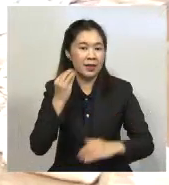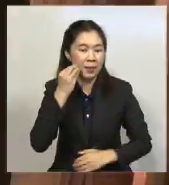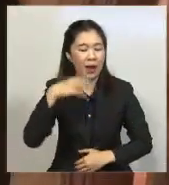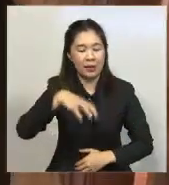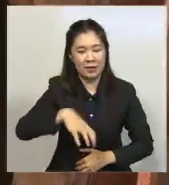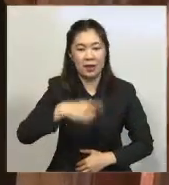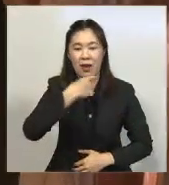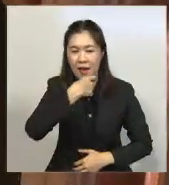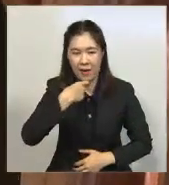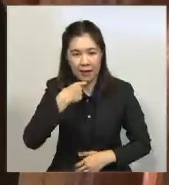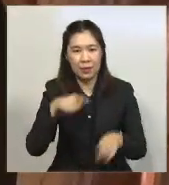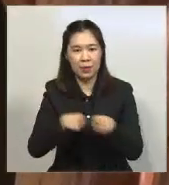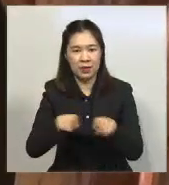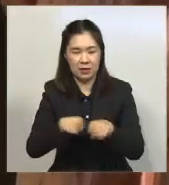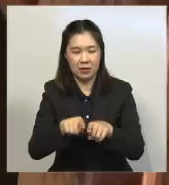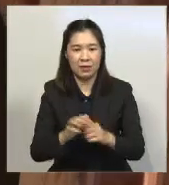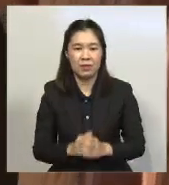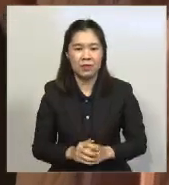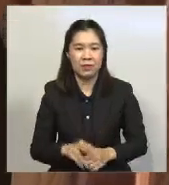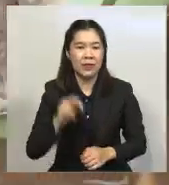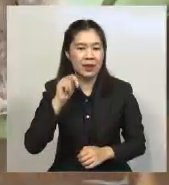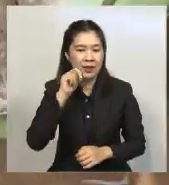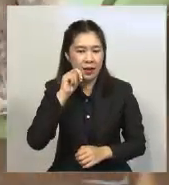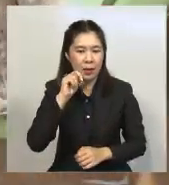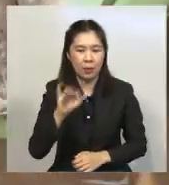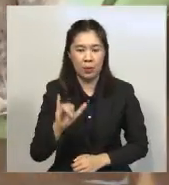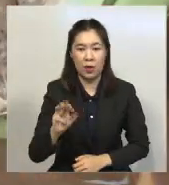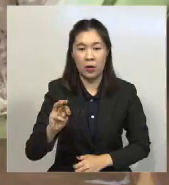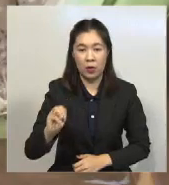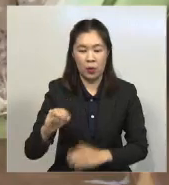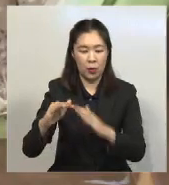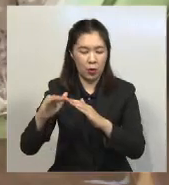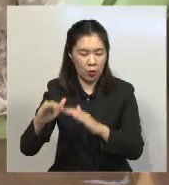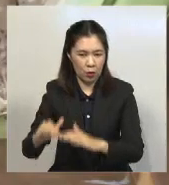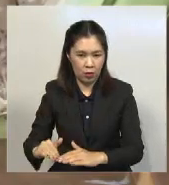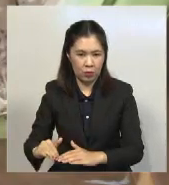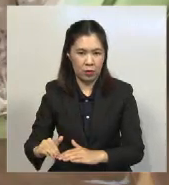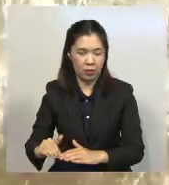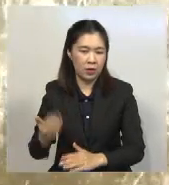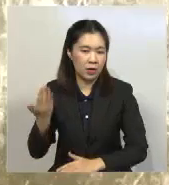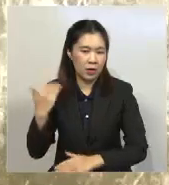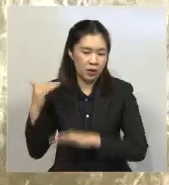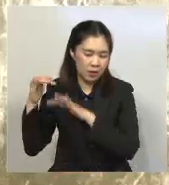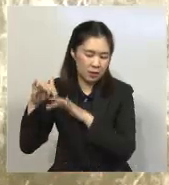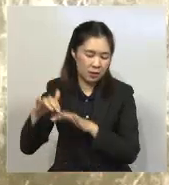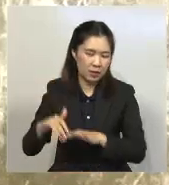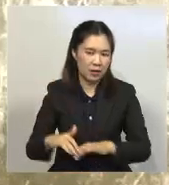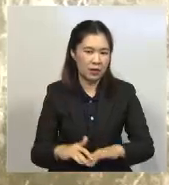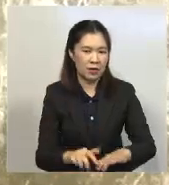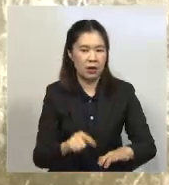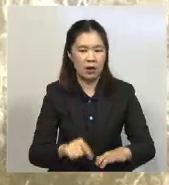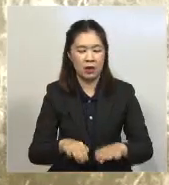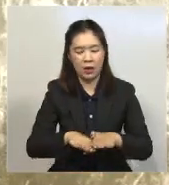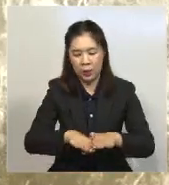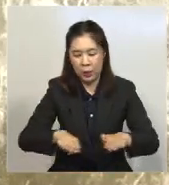แล้วนะคะแสดงให้เห็นว่าปริมาณน้ำยมลดลงแล้วรวมถึงกระแสน้ำยมจากที่ไหลเข้าสู่พื้นที่ประชาชนก็นิ่ง